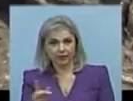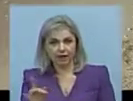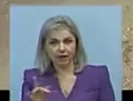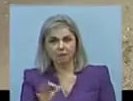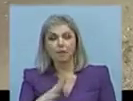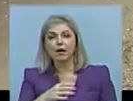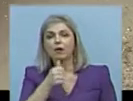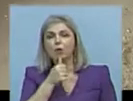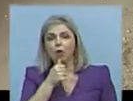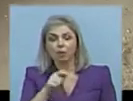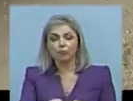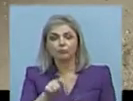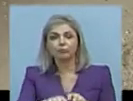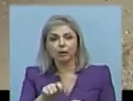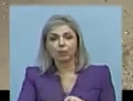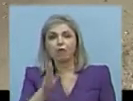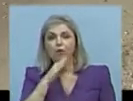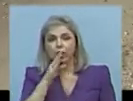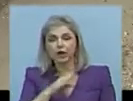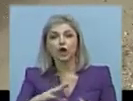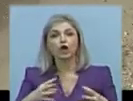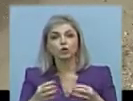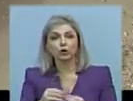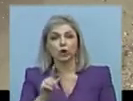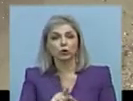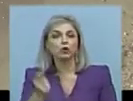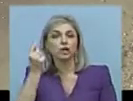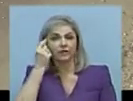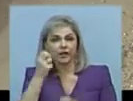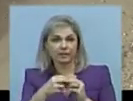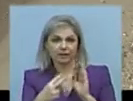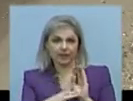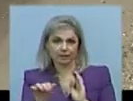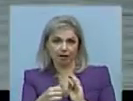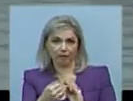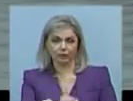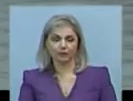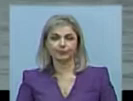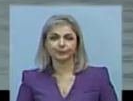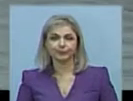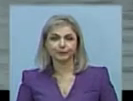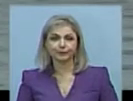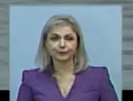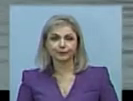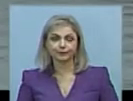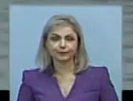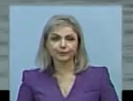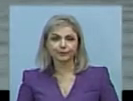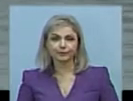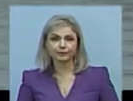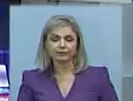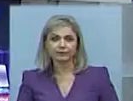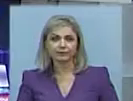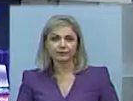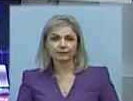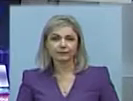для аналізу. Результати мають бути відомі 17 серпня. Вікторія Андрушків, Ігор Чорний, телевізійні новини Миколаївщини.